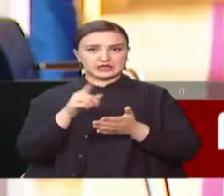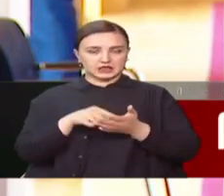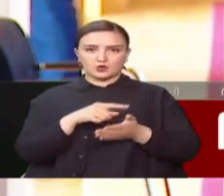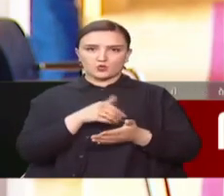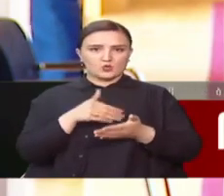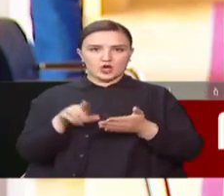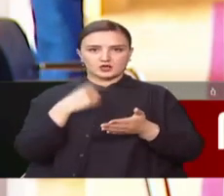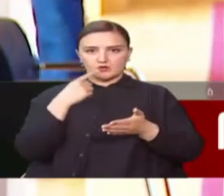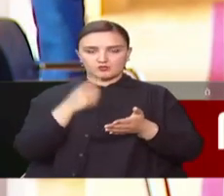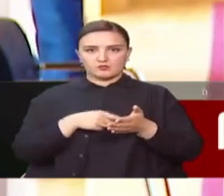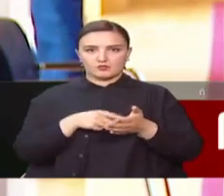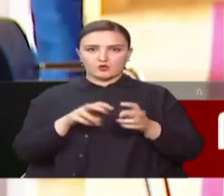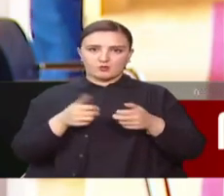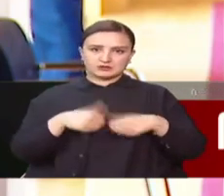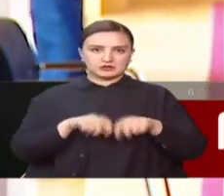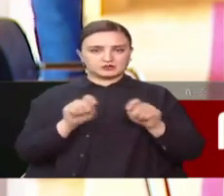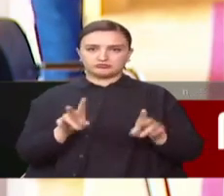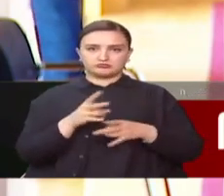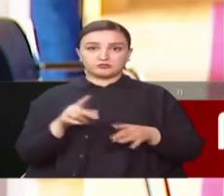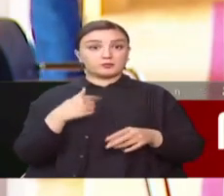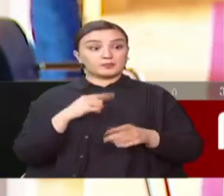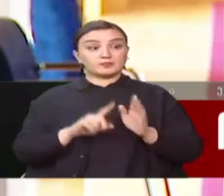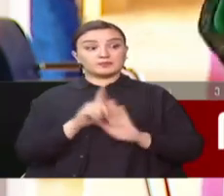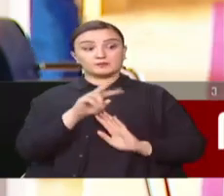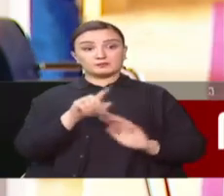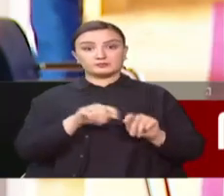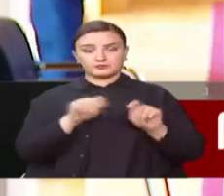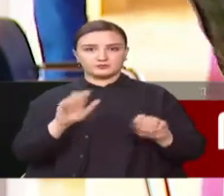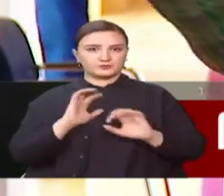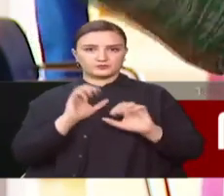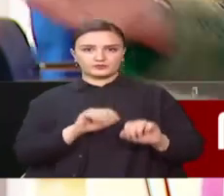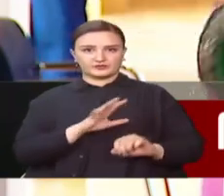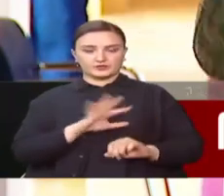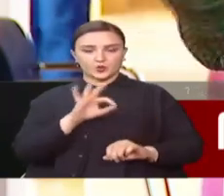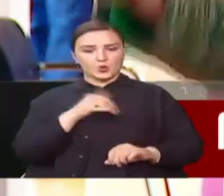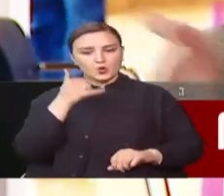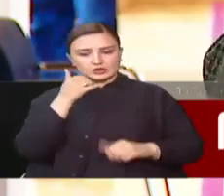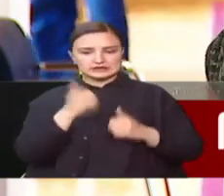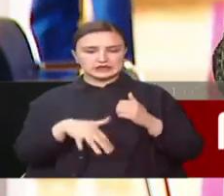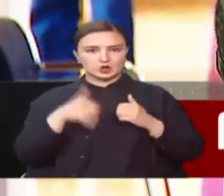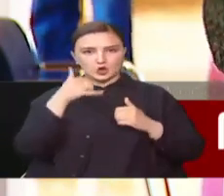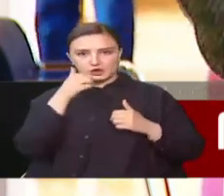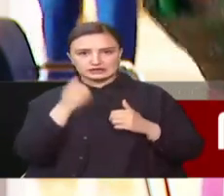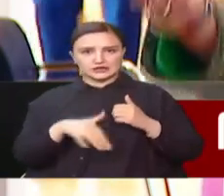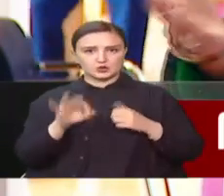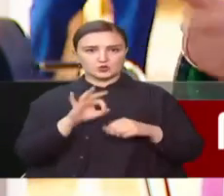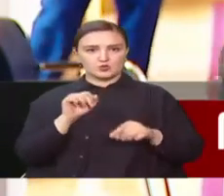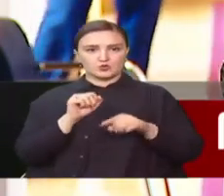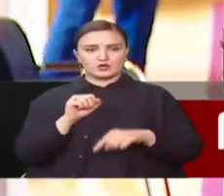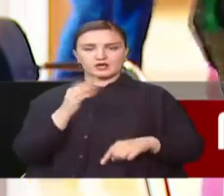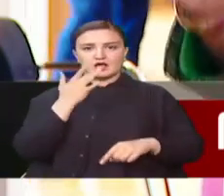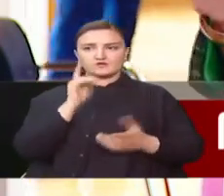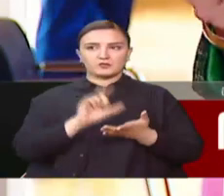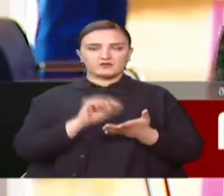мы в харсу чердиам комиссии шекнас, и мы тоже мудвиват хоса обробден, и крагат колл-центре би, агат с откат Европе